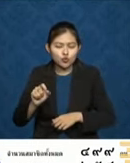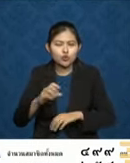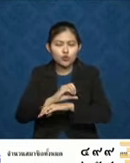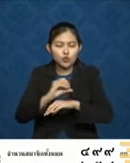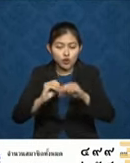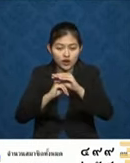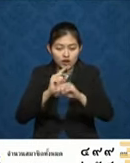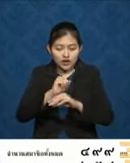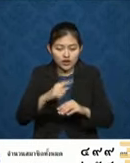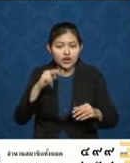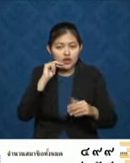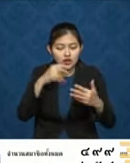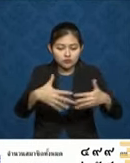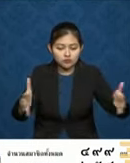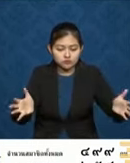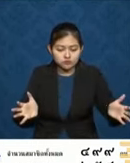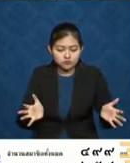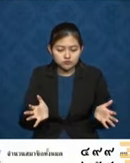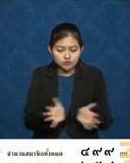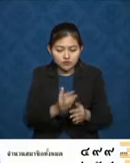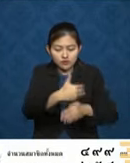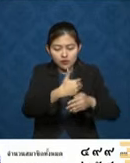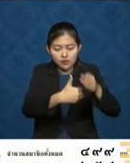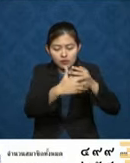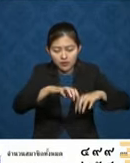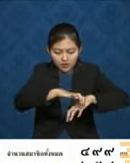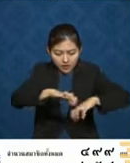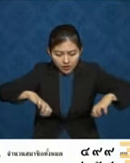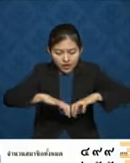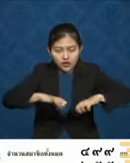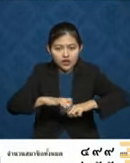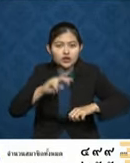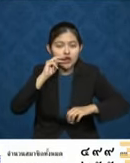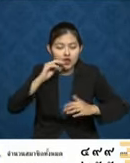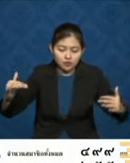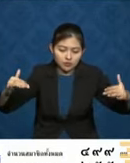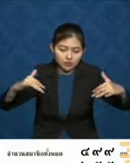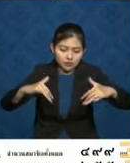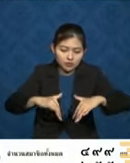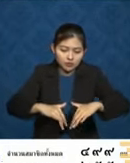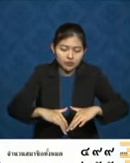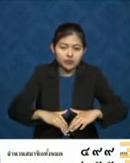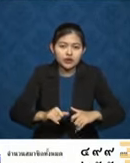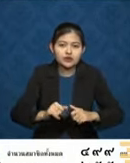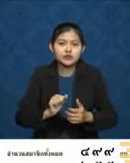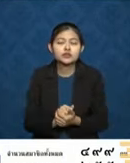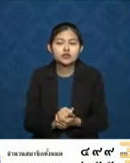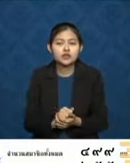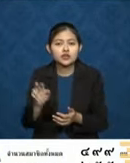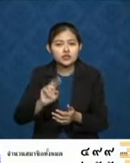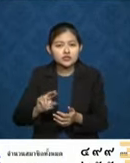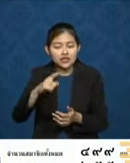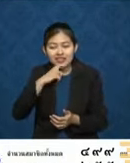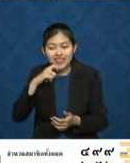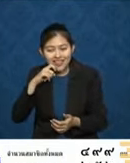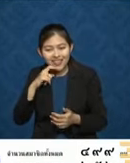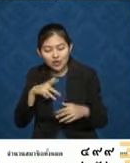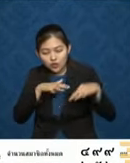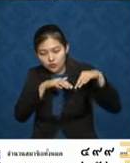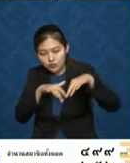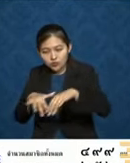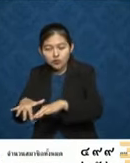ล่งน้ำแม่น้ำปากดังทั้งสายครับเพื่อเก็บน้ำและใช้ระบายน้ำแลฤดูน้ำหลากและใช้น้ำแลดูแลง